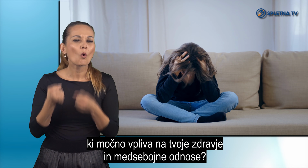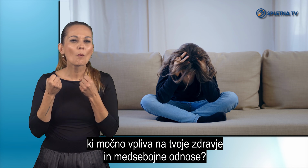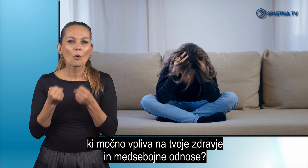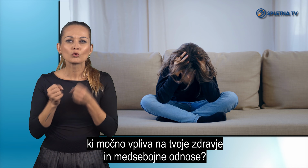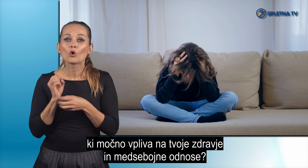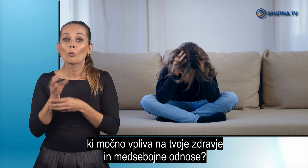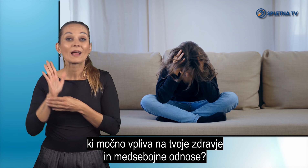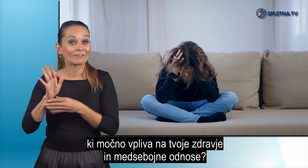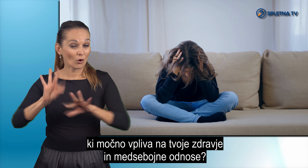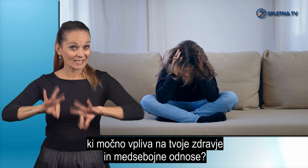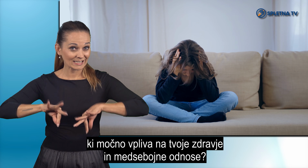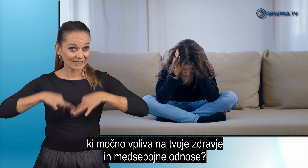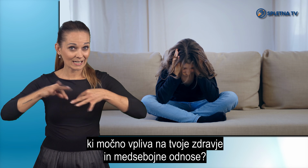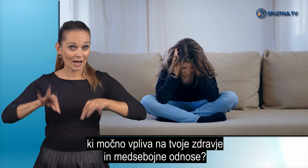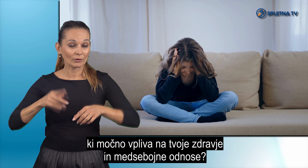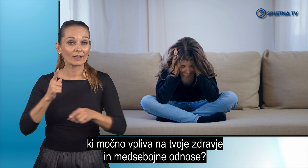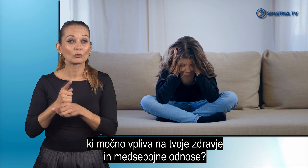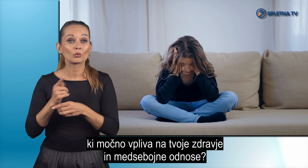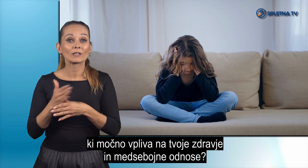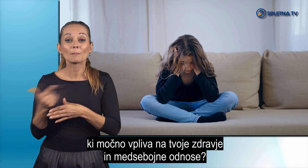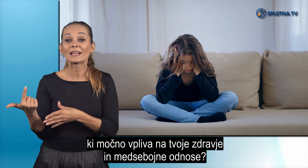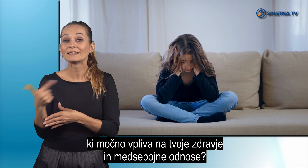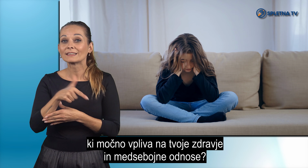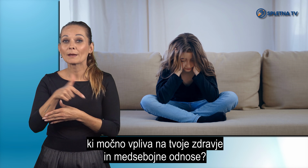tvoje zdravje in na medsebojne odnose?